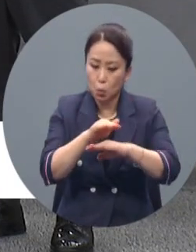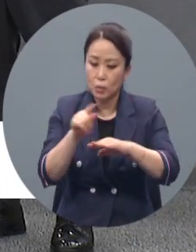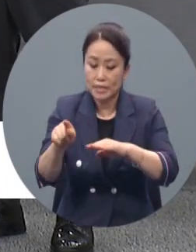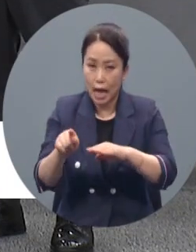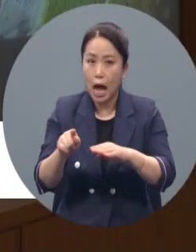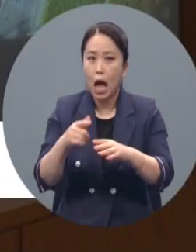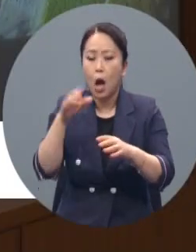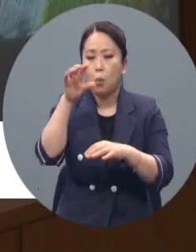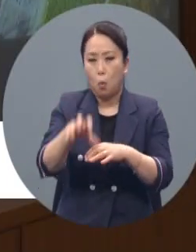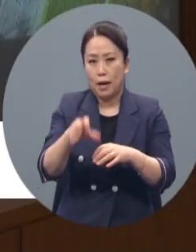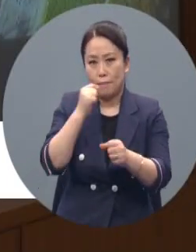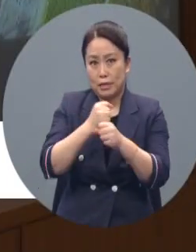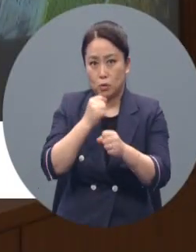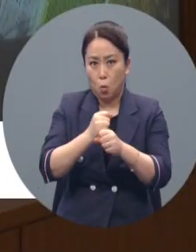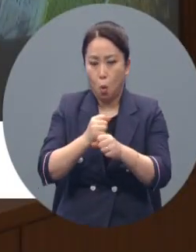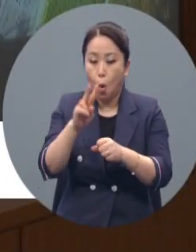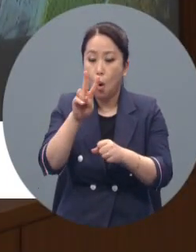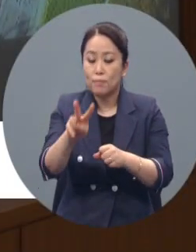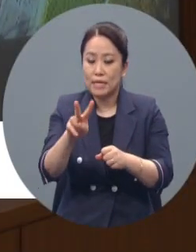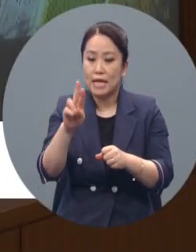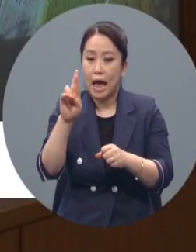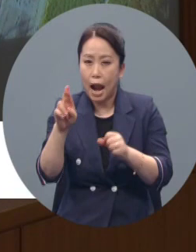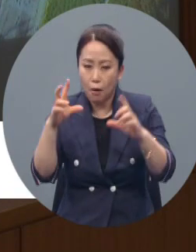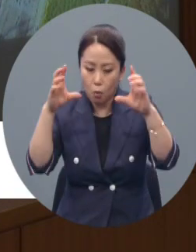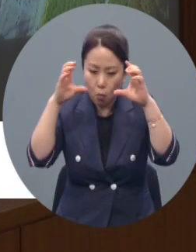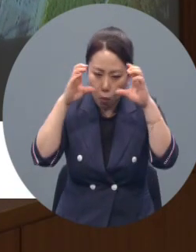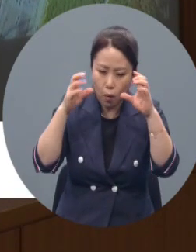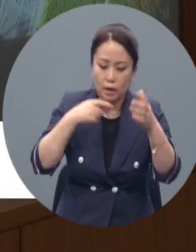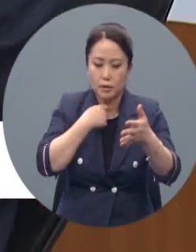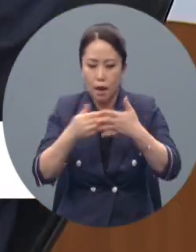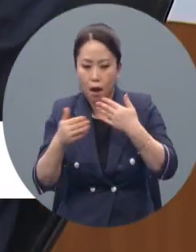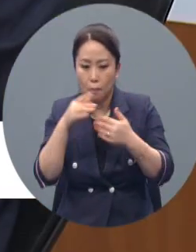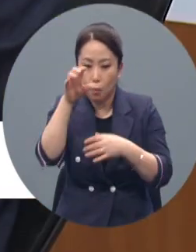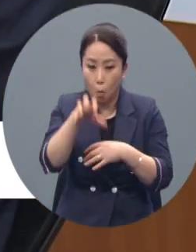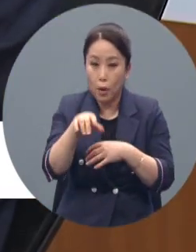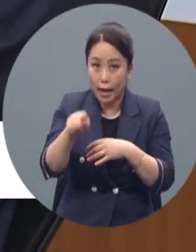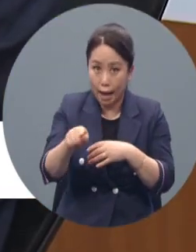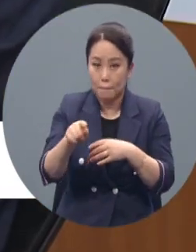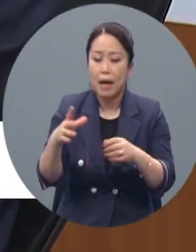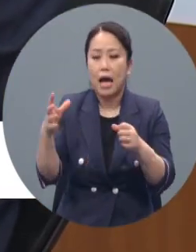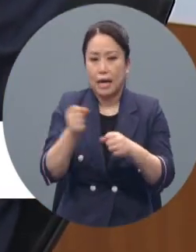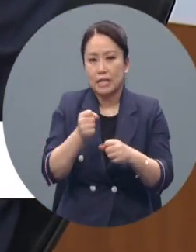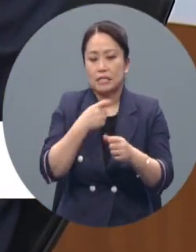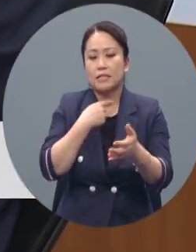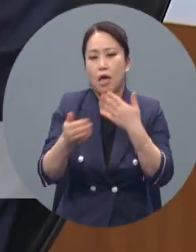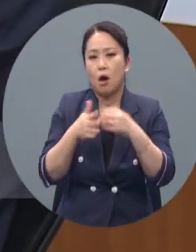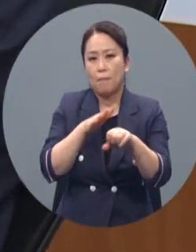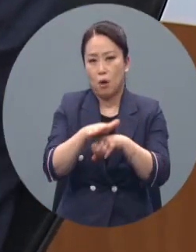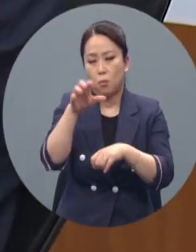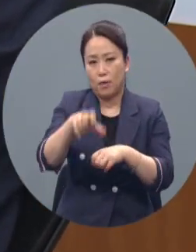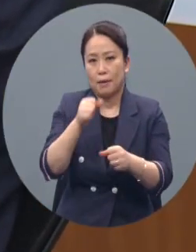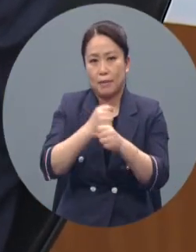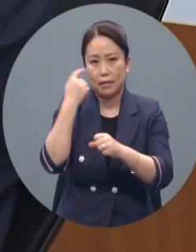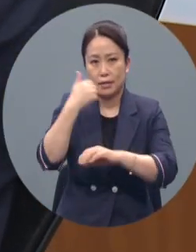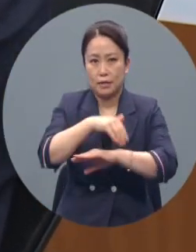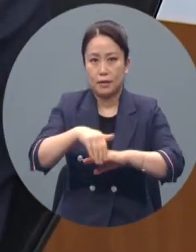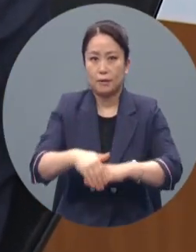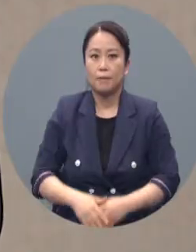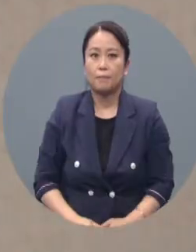채워지며 VR, 미디어 파사드 같은 디지털 기술을 활용한 체험형 공간으로 조성될 예정입니다.